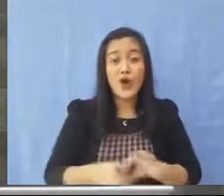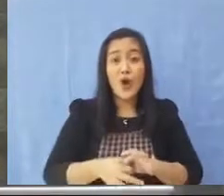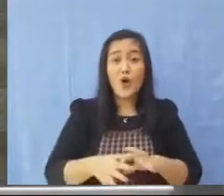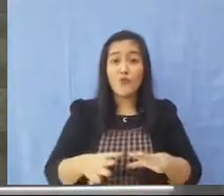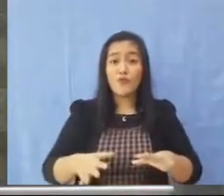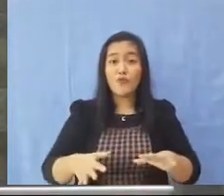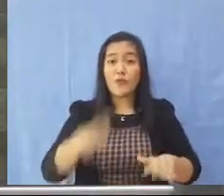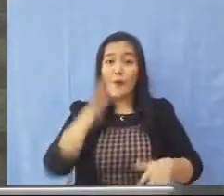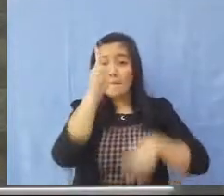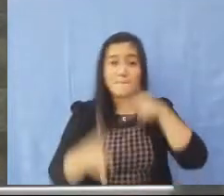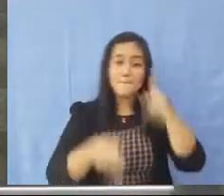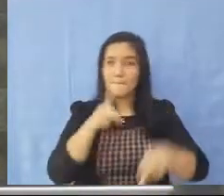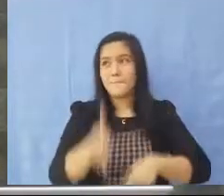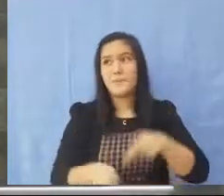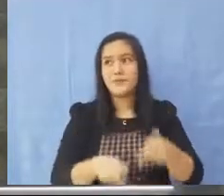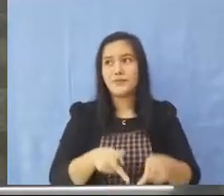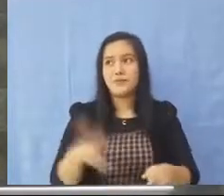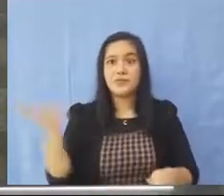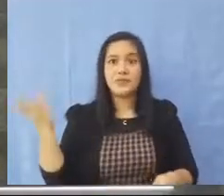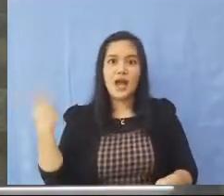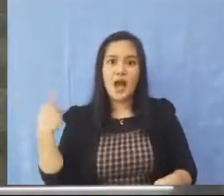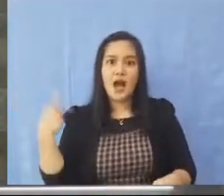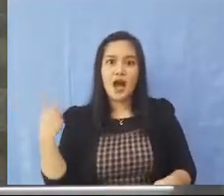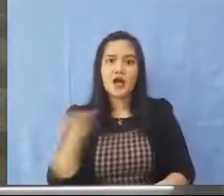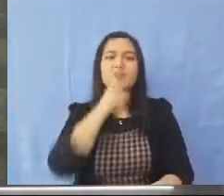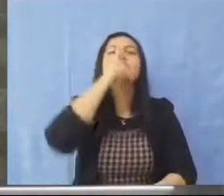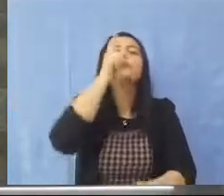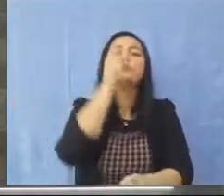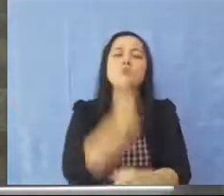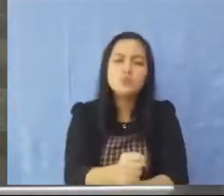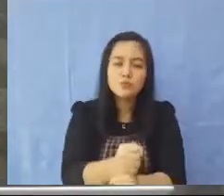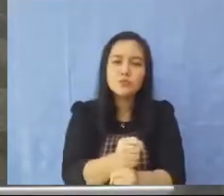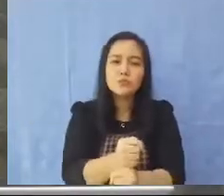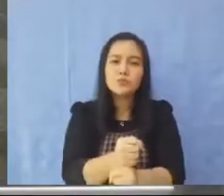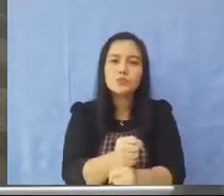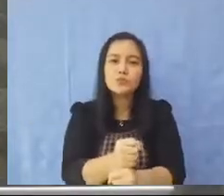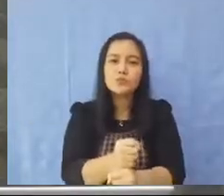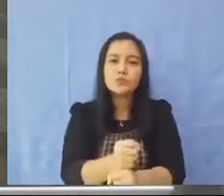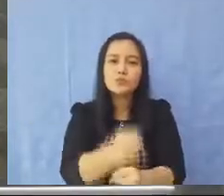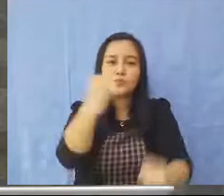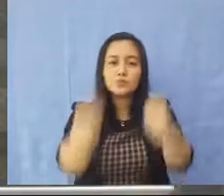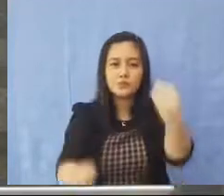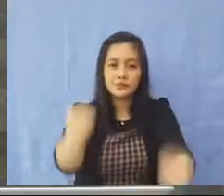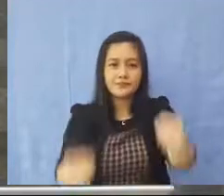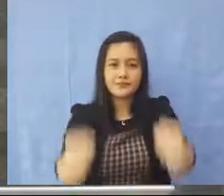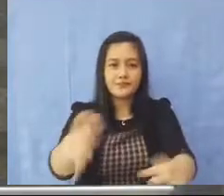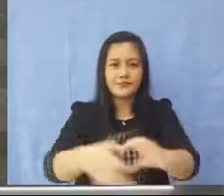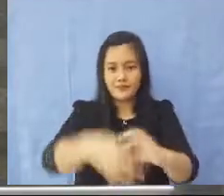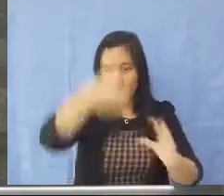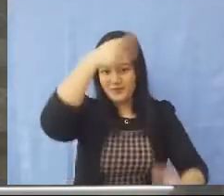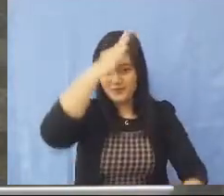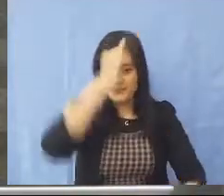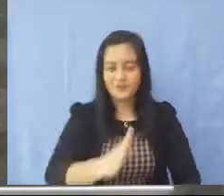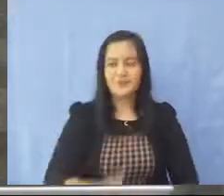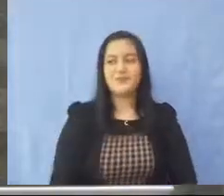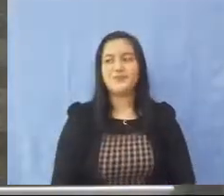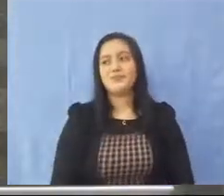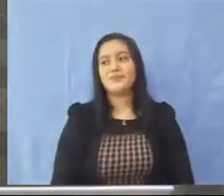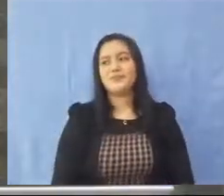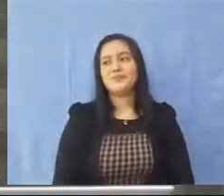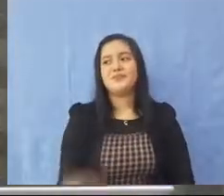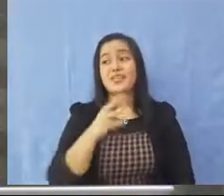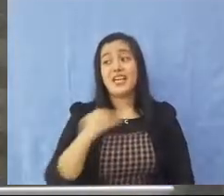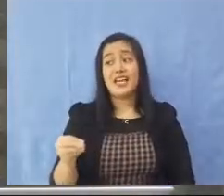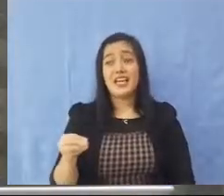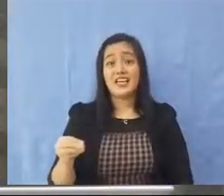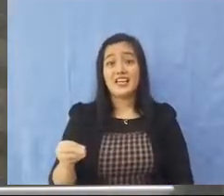the severe judgment of God. And then, makikita natin dyan, sa last part ng confusion is the